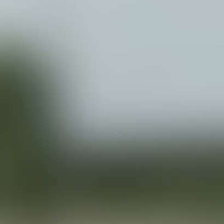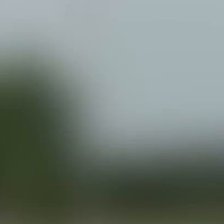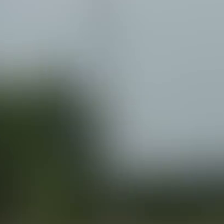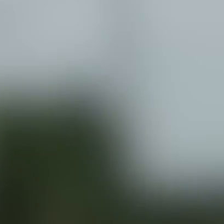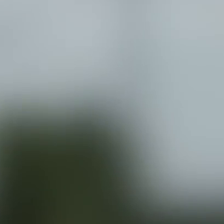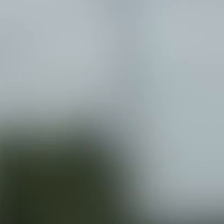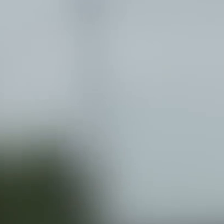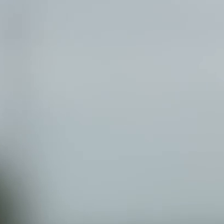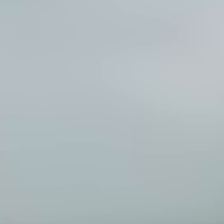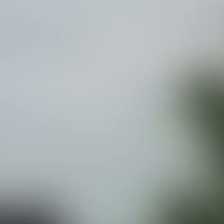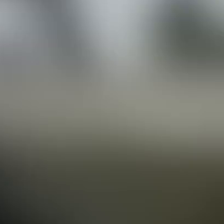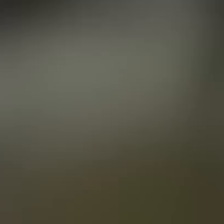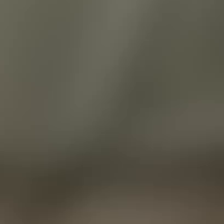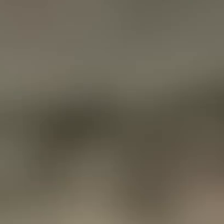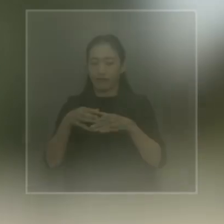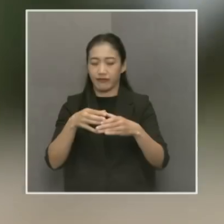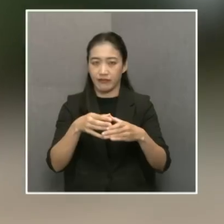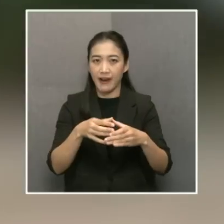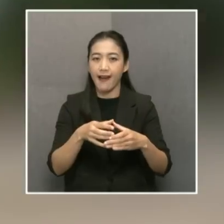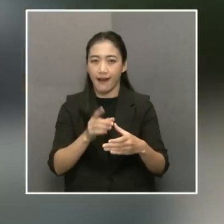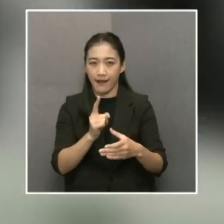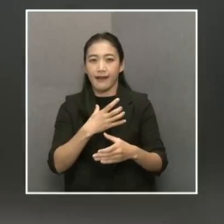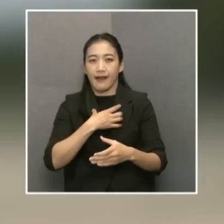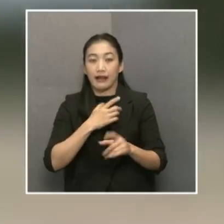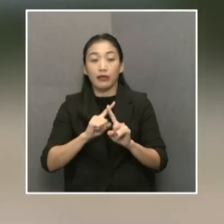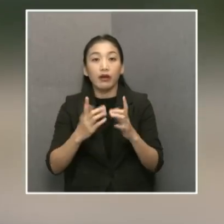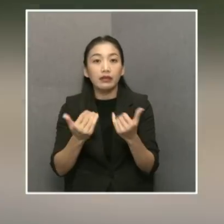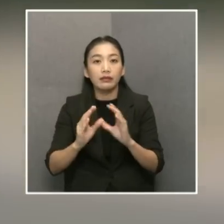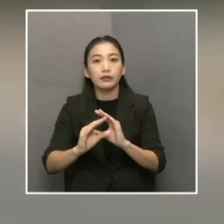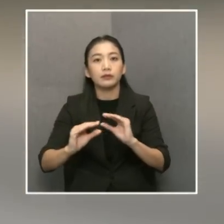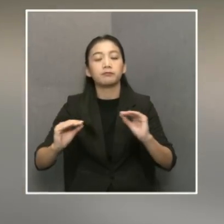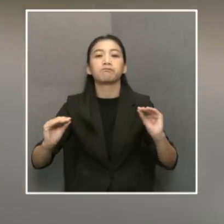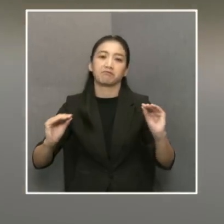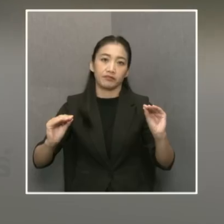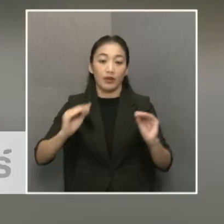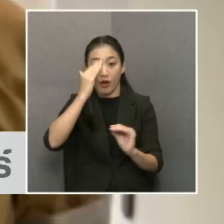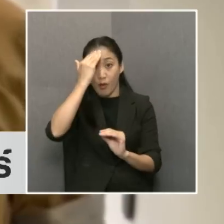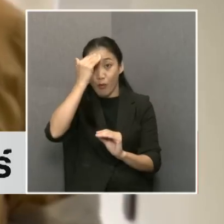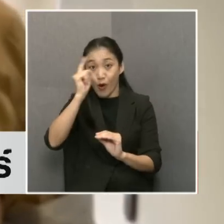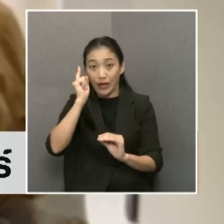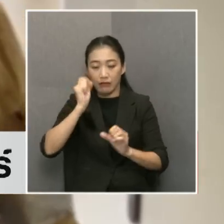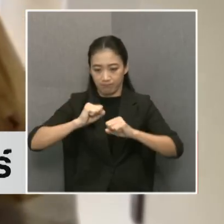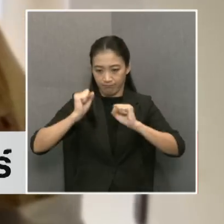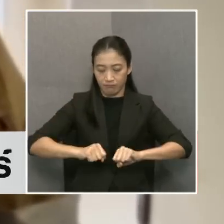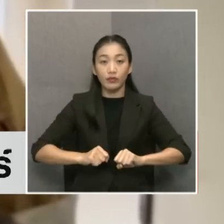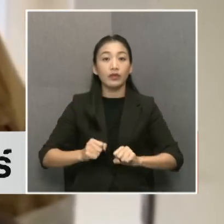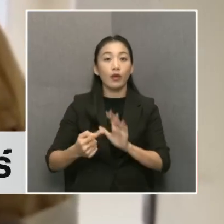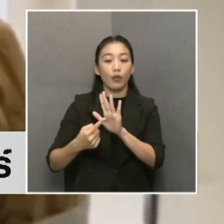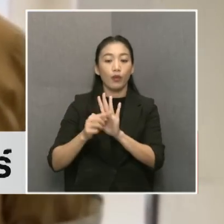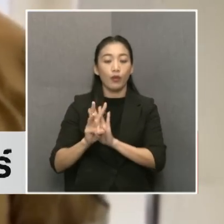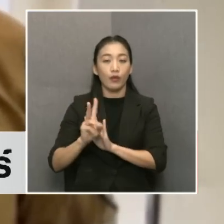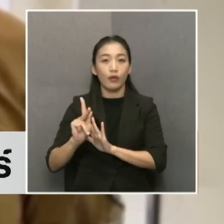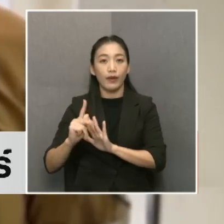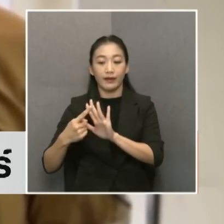กรุงมอสโกจะสงบลงแล้วโดยข้อตกลงที่สมาชิกกลุ่มแวกเนอร์เนี่ยกลับไปประจำที่ฐานตามเดิม